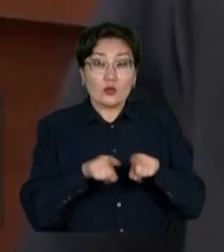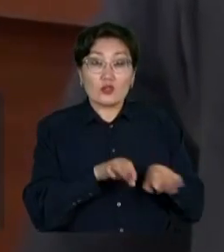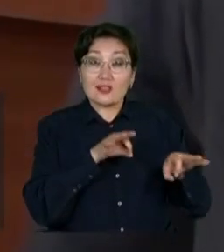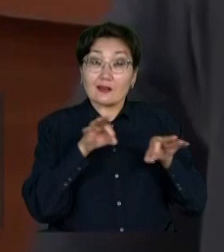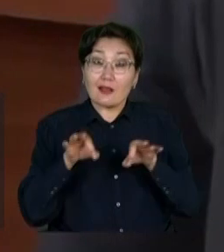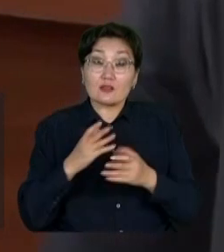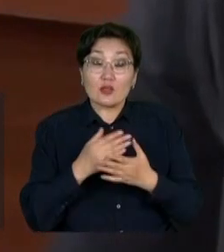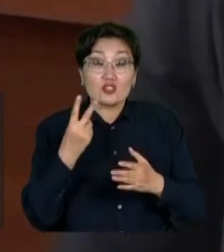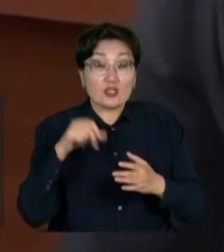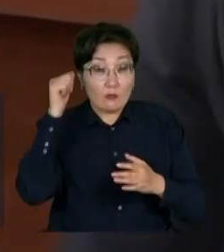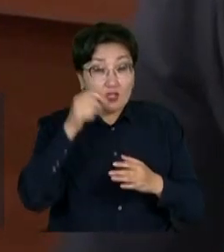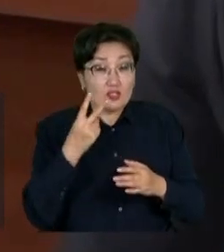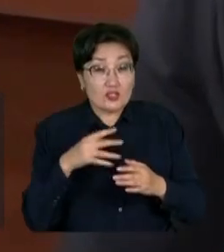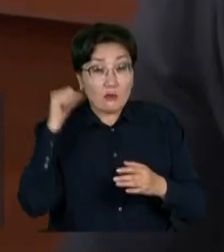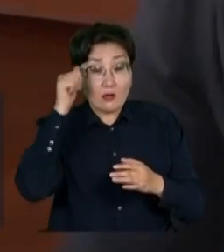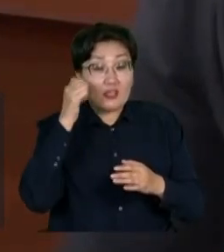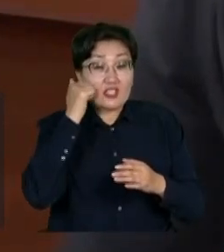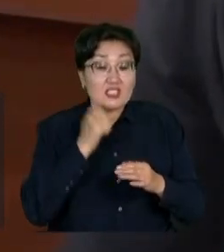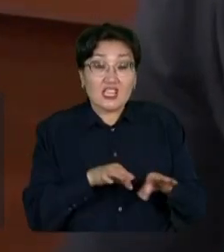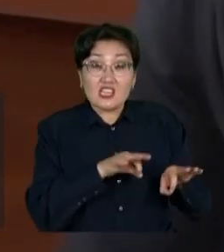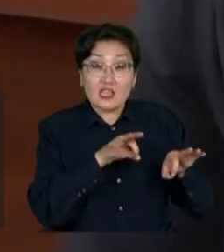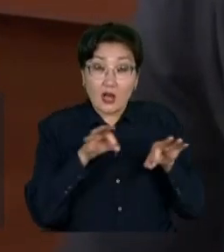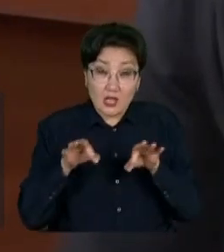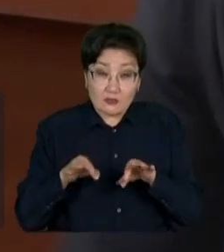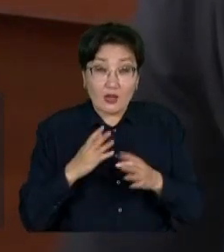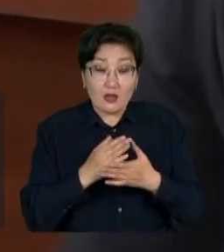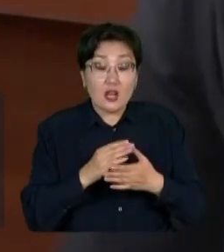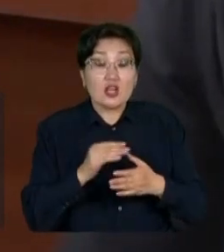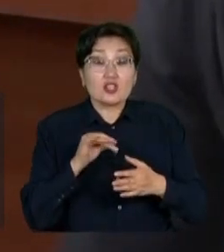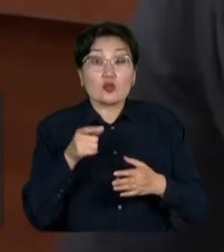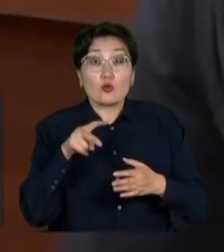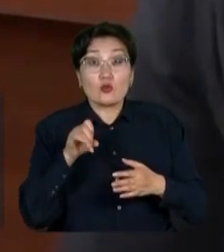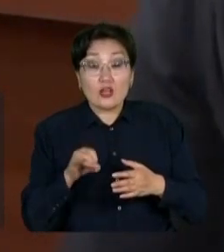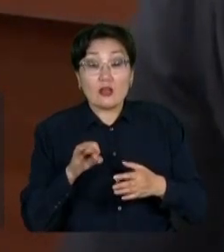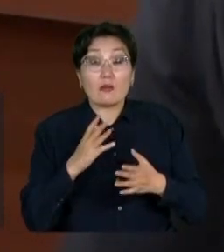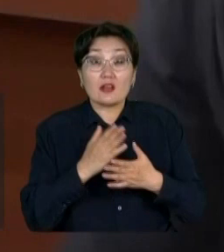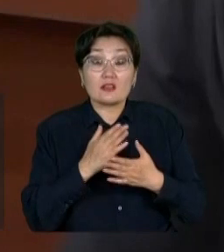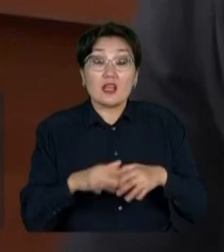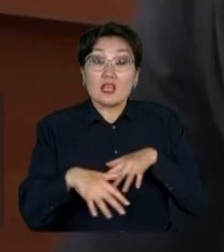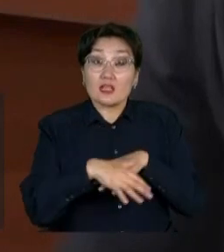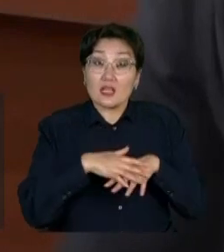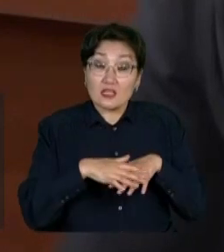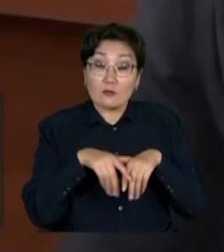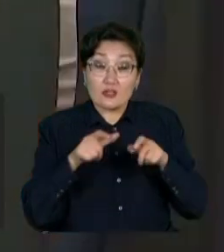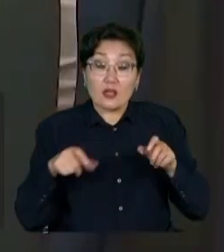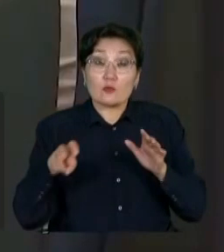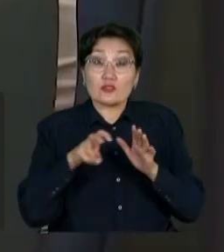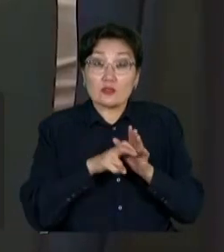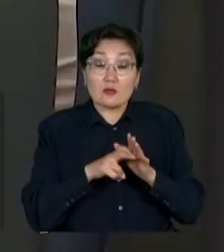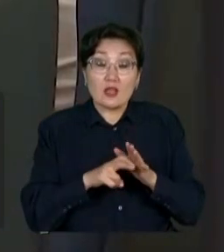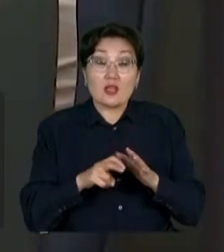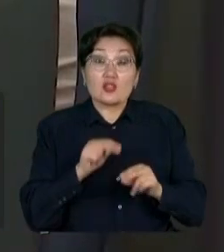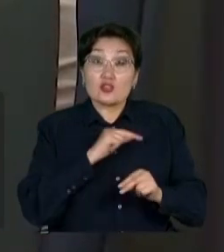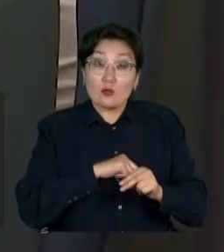бар, 20 жыл бар, 25 жыл бар, ескі Жигули мен москвичтер әлгінгі дейін жүр, көбі халық онымен такси мініп табыс табып